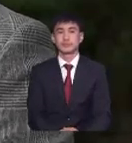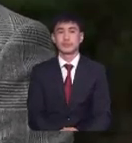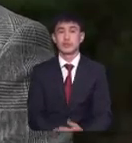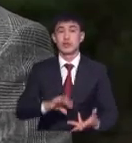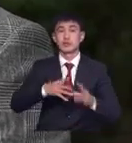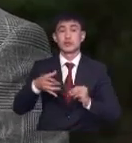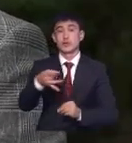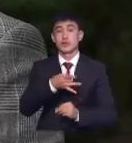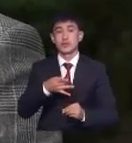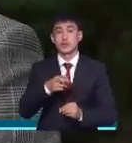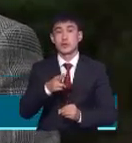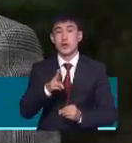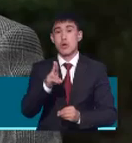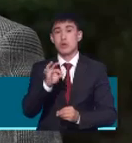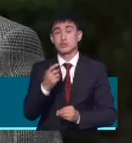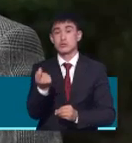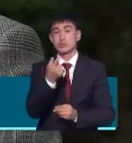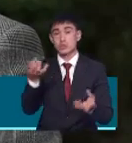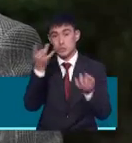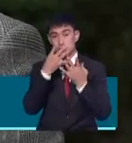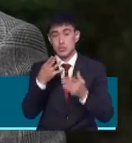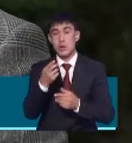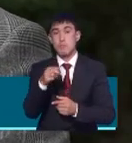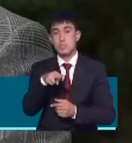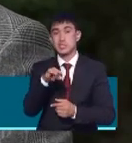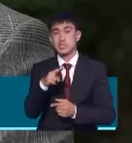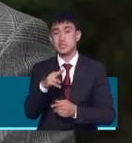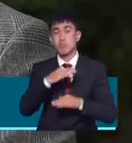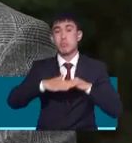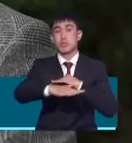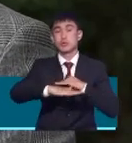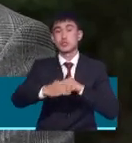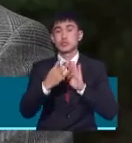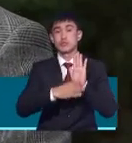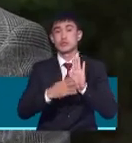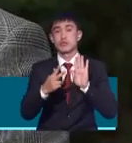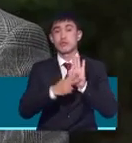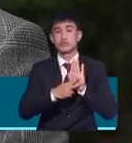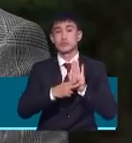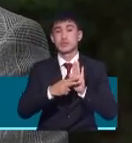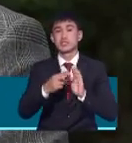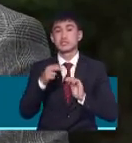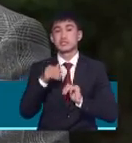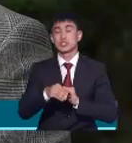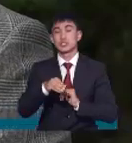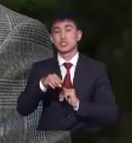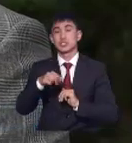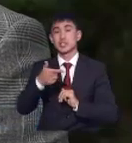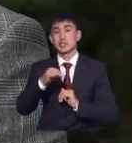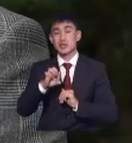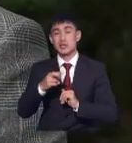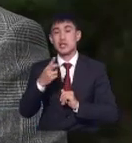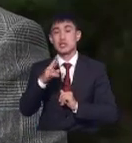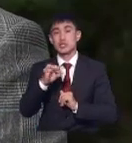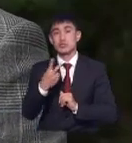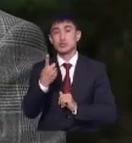Всего в регионе из колосовых зерновых культур пшеница занимает площадь 98,3 тысяч гектаров, ячмень